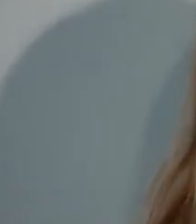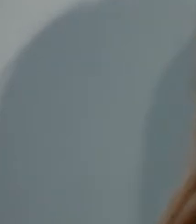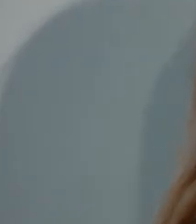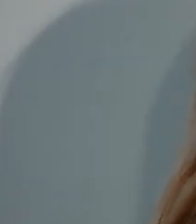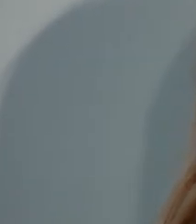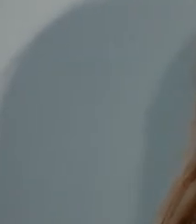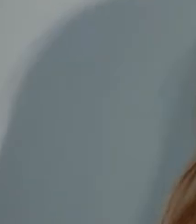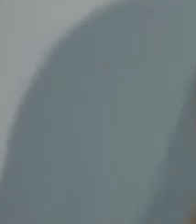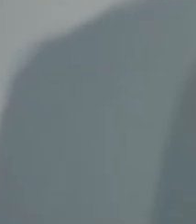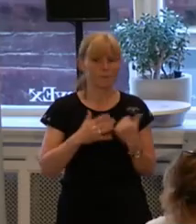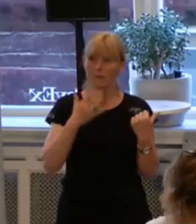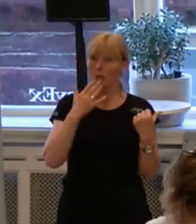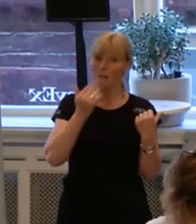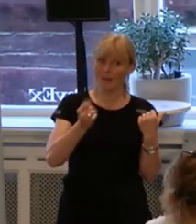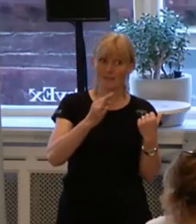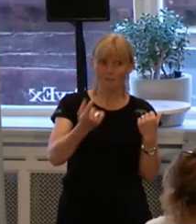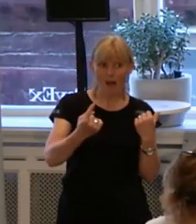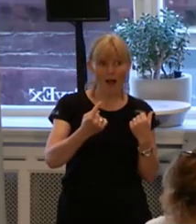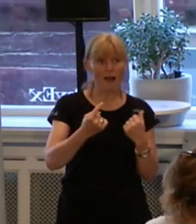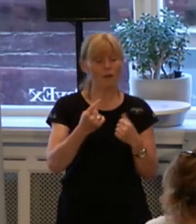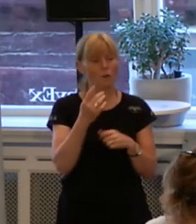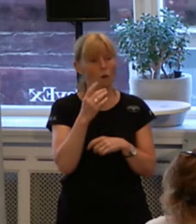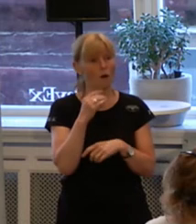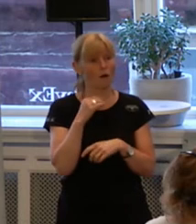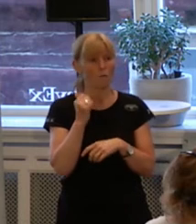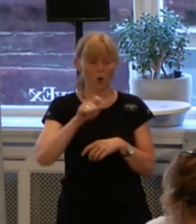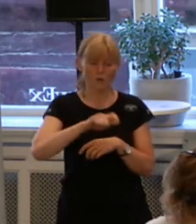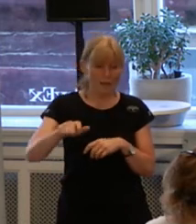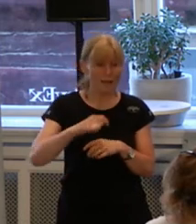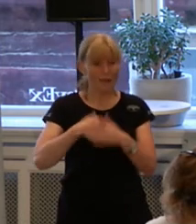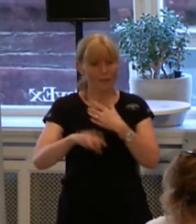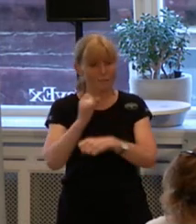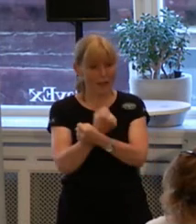sker. I bästa fall så hamnar ju skurkarna bakom lås och bom, men det är ju inte alltid så.